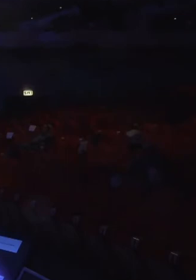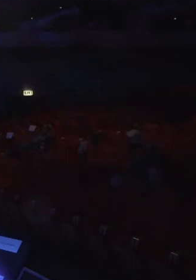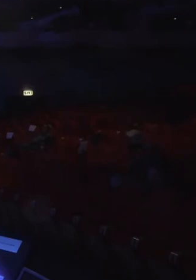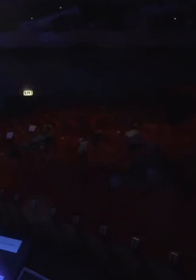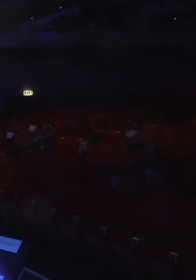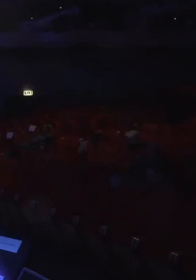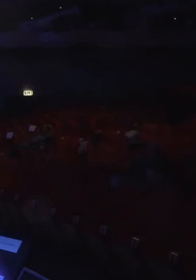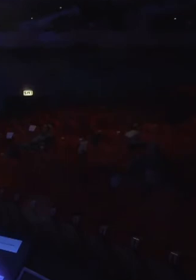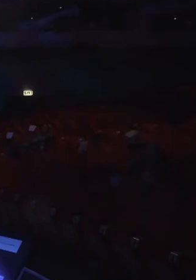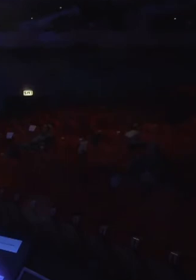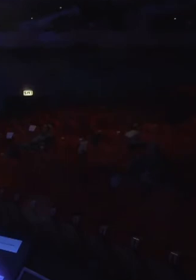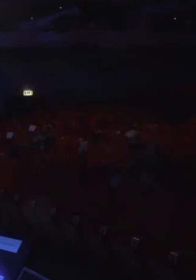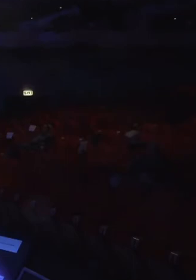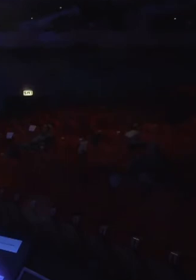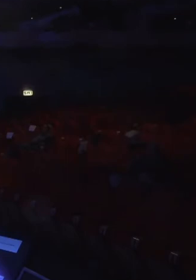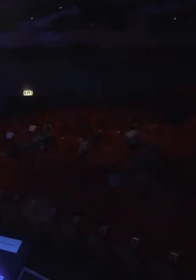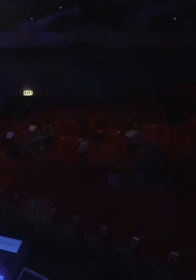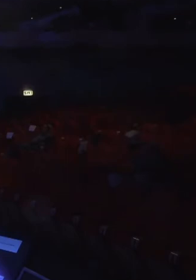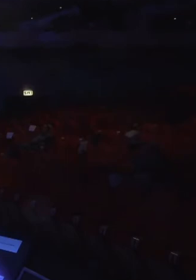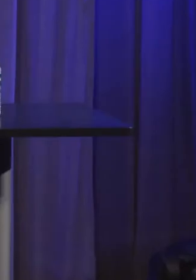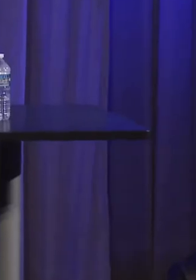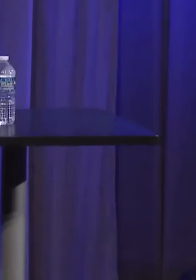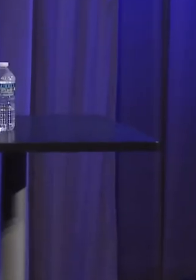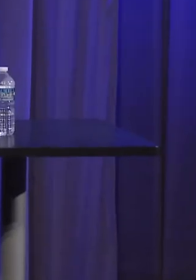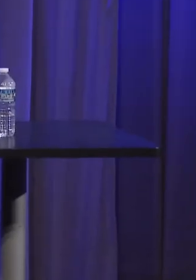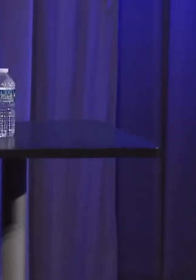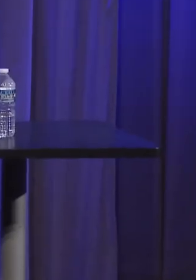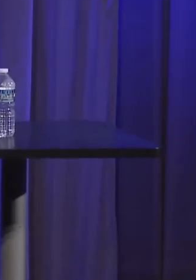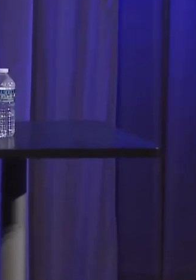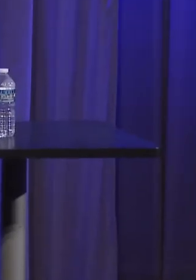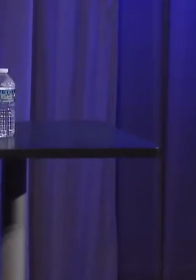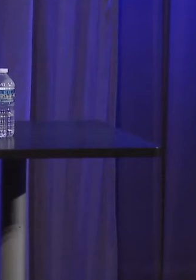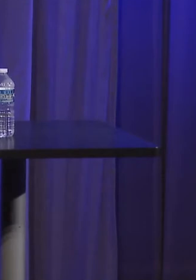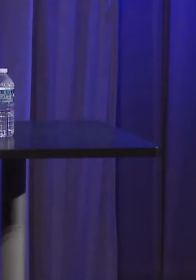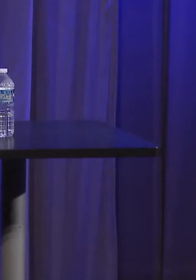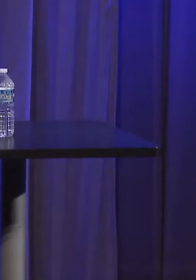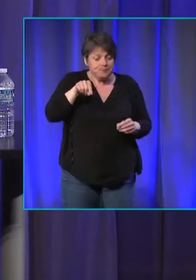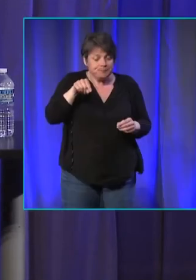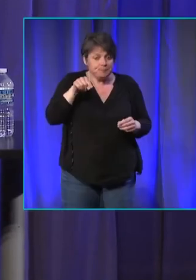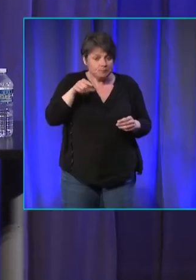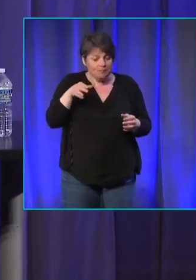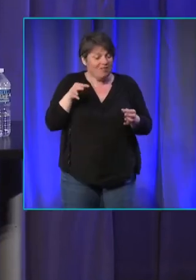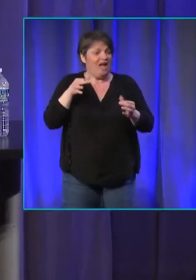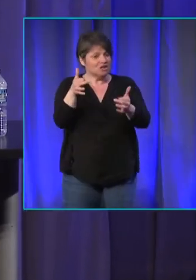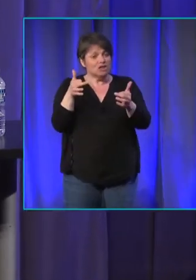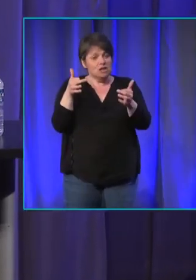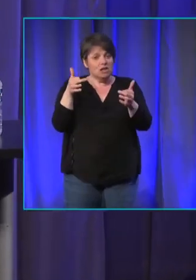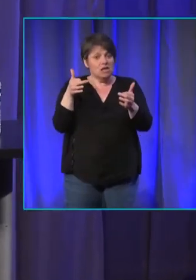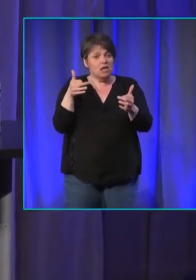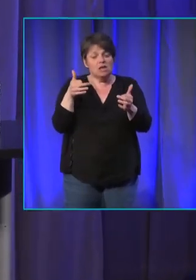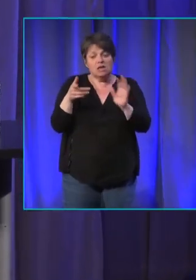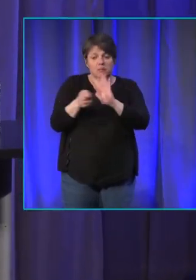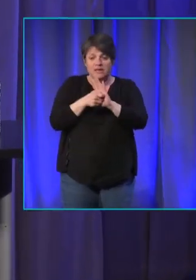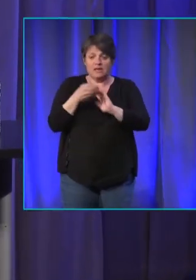c'est la zone de croissance rapide, la zone de maturation, c'est vraiment une période de fragilité de l'enfant.